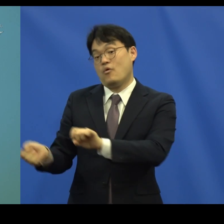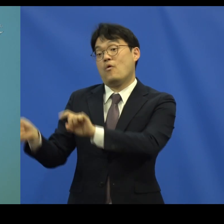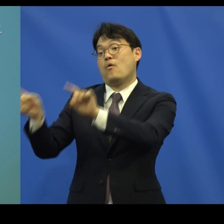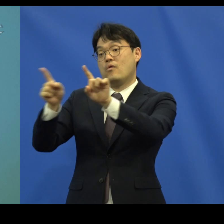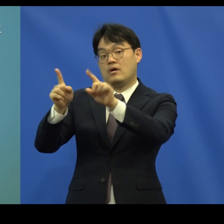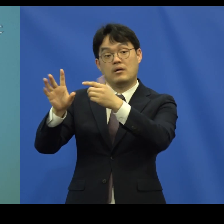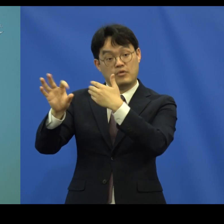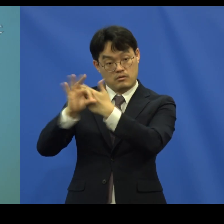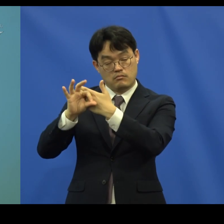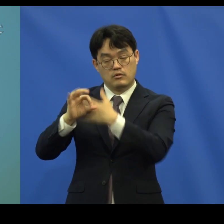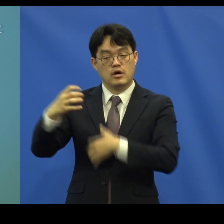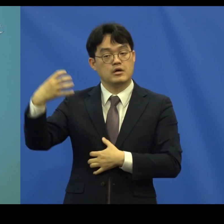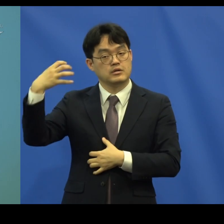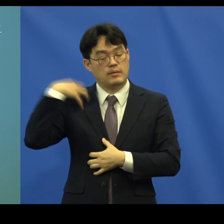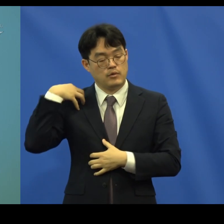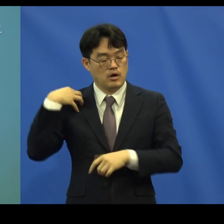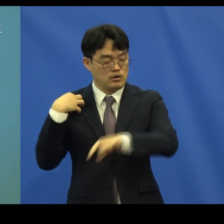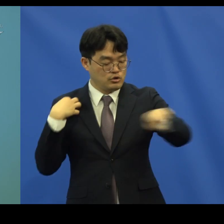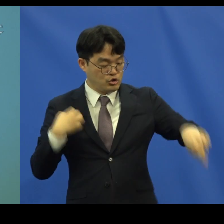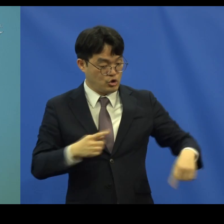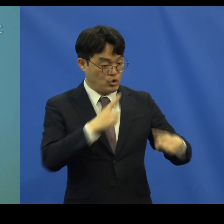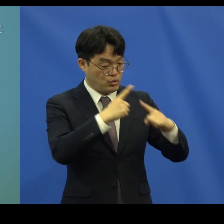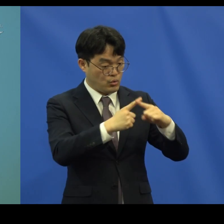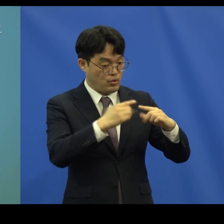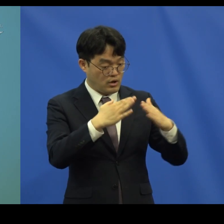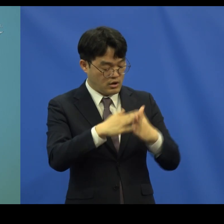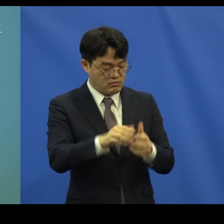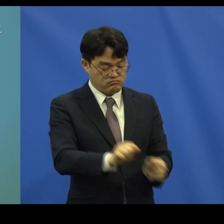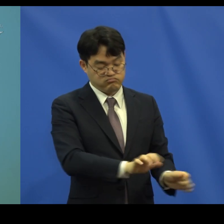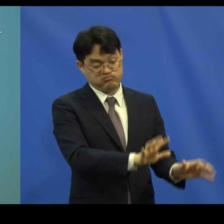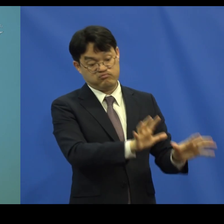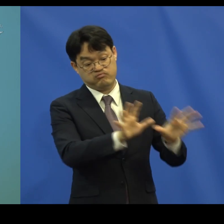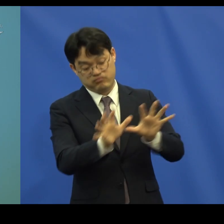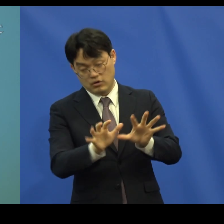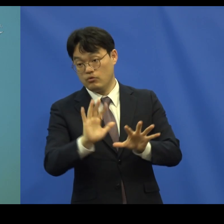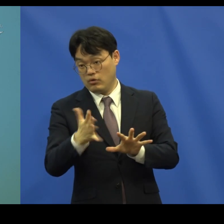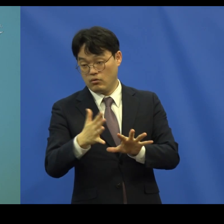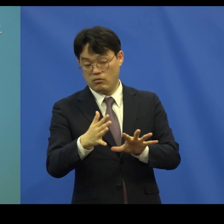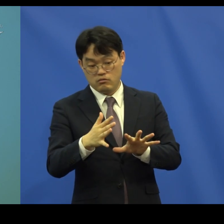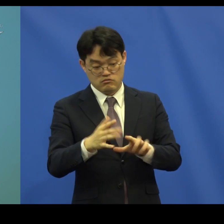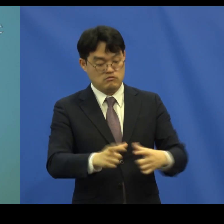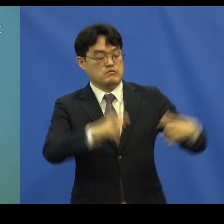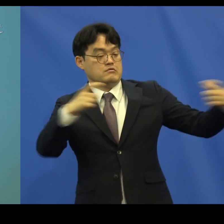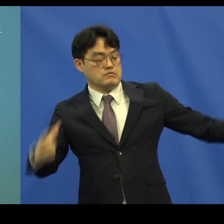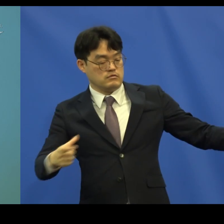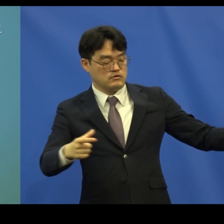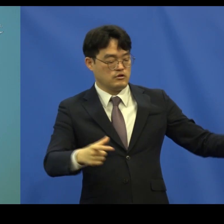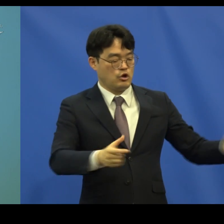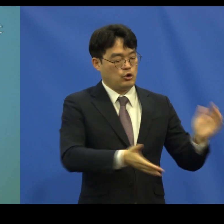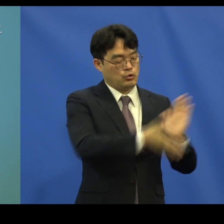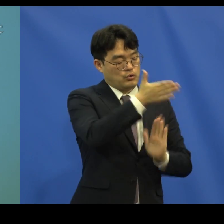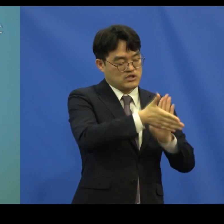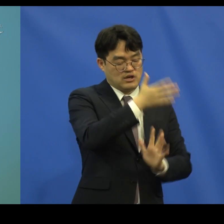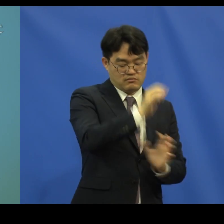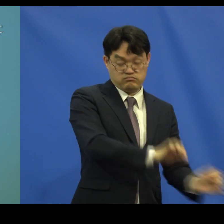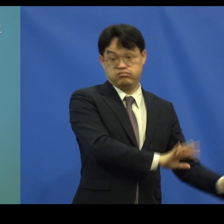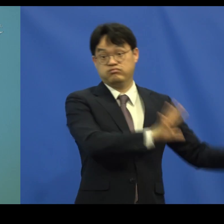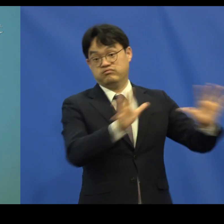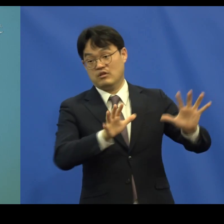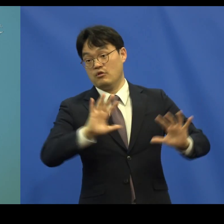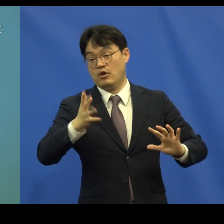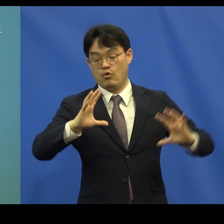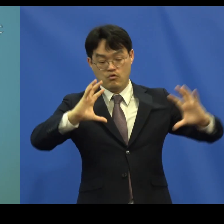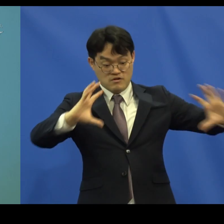그 교회가 살면 그 도시가 살고 그 도시가 살면 나라가 산다. 자, 오늘 이 4대 교회는